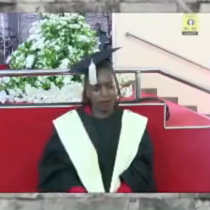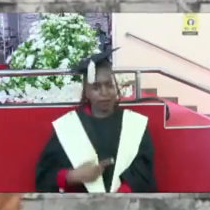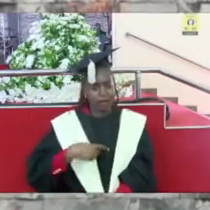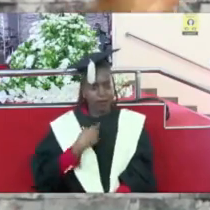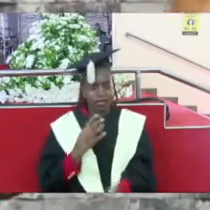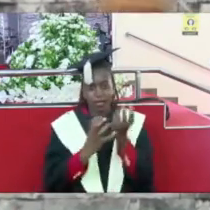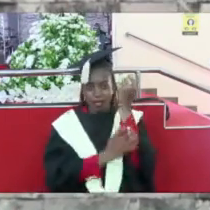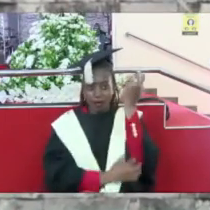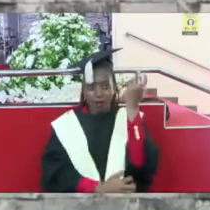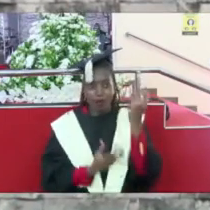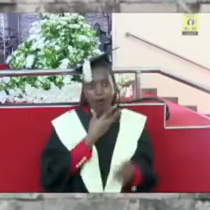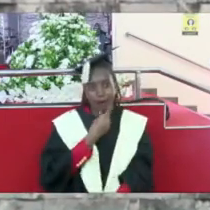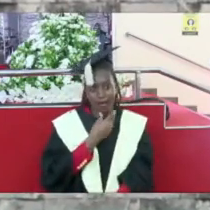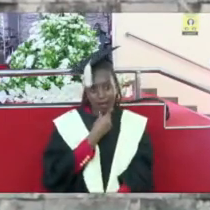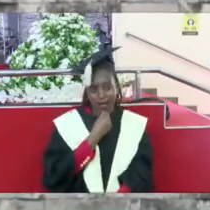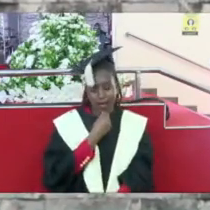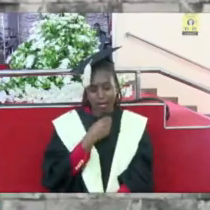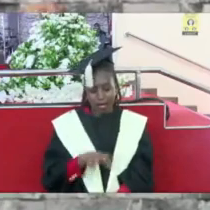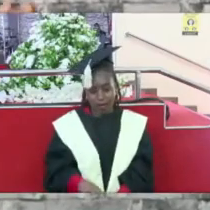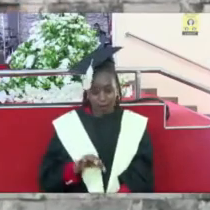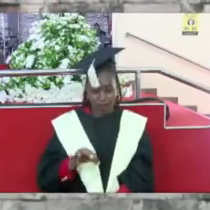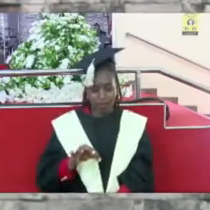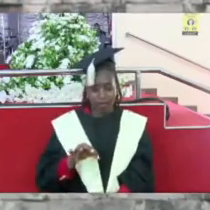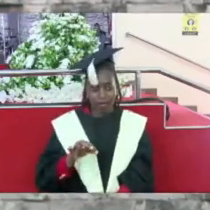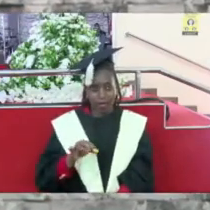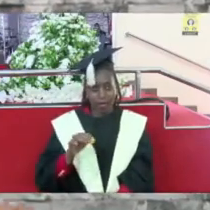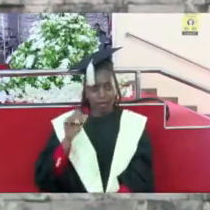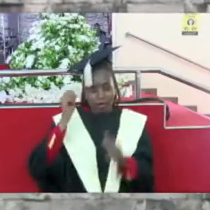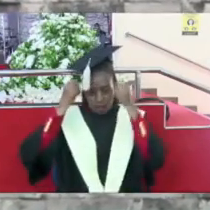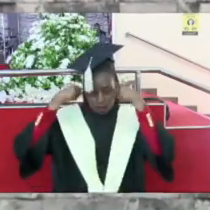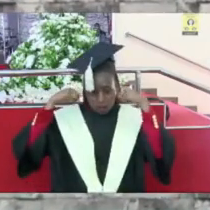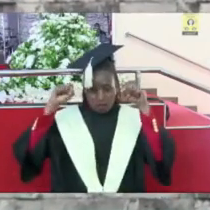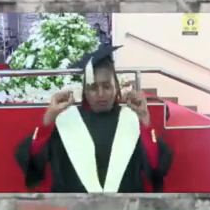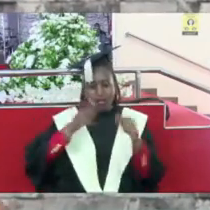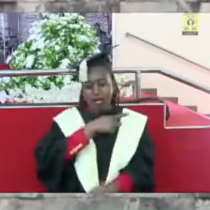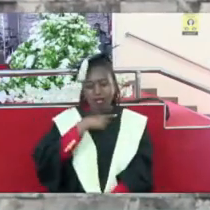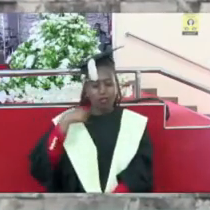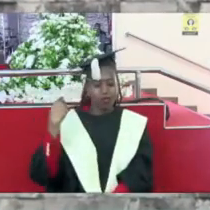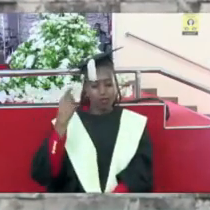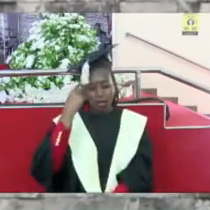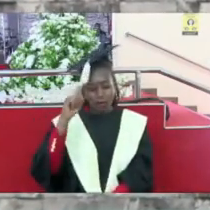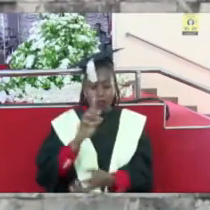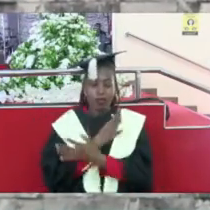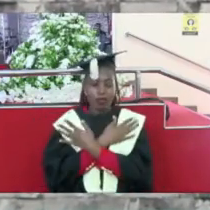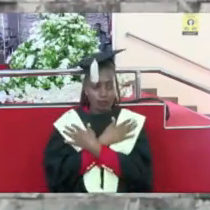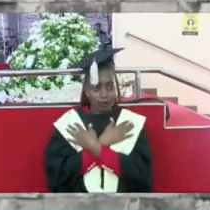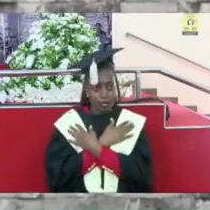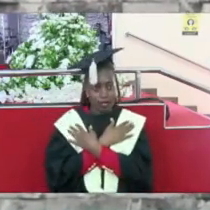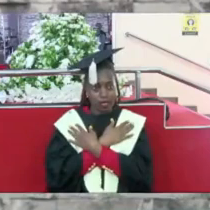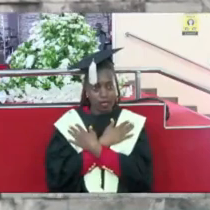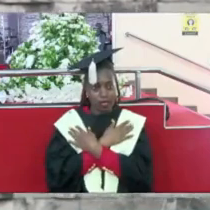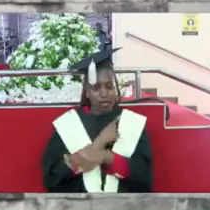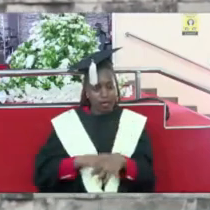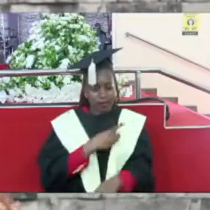man. Akachukua kakondoo kake. He took the small. Akachinjia rafiki yake. And he slaughtered for the friend. Daudi aliposikia